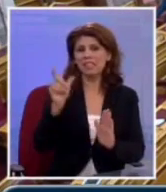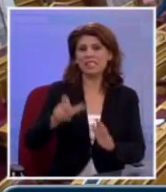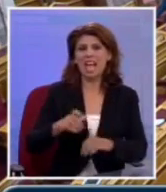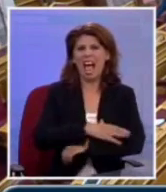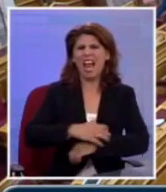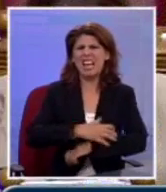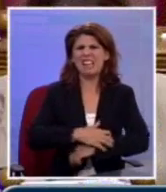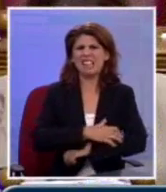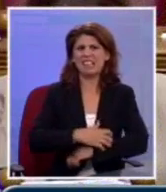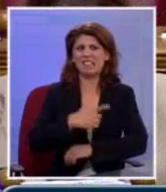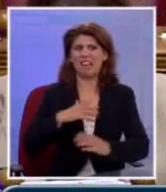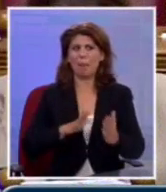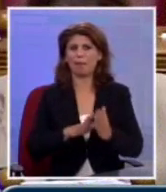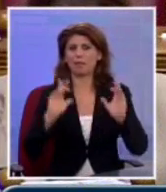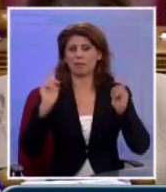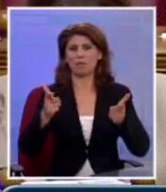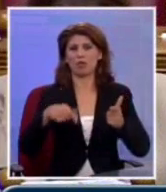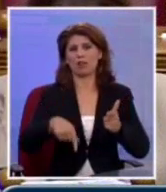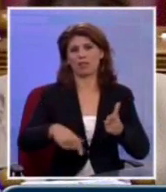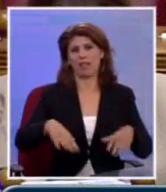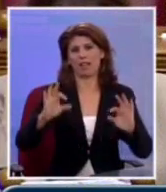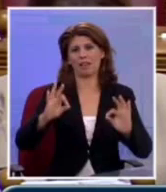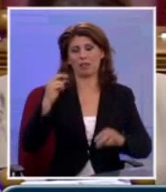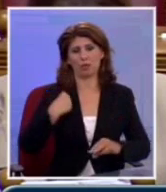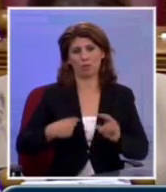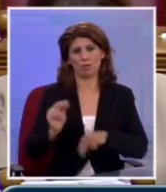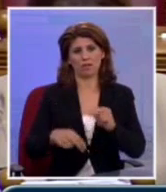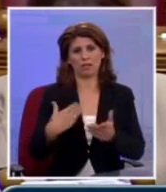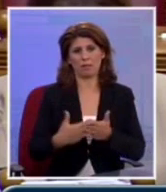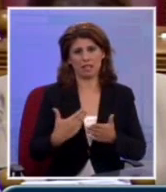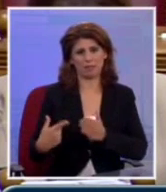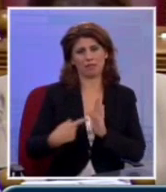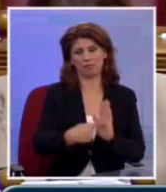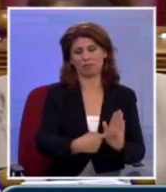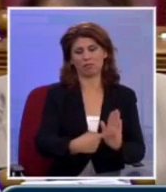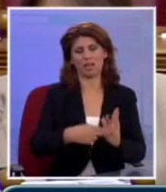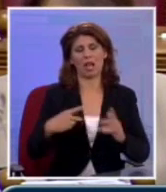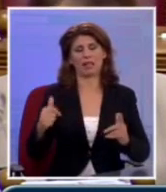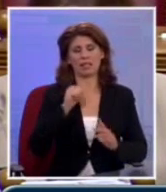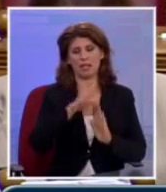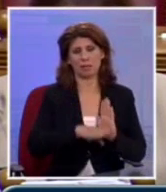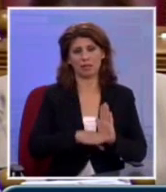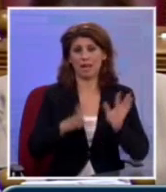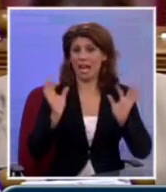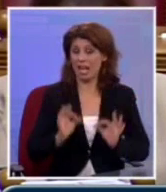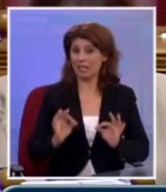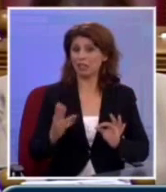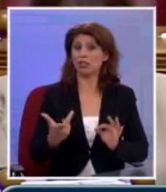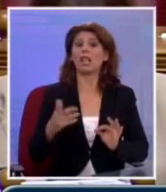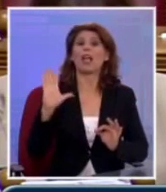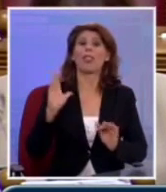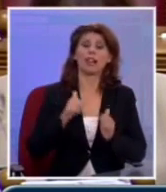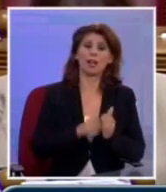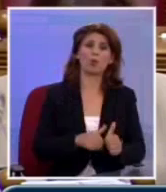αλλεργία απέναντι στη δημοκρατική αρχή προβλήθηκαν τα σχετικά επιχειρήματα αντισυνταγματικότητας. Χαρακτηριστικό είναι ότι δεν